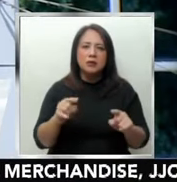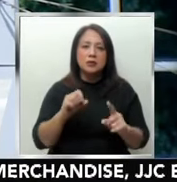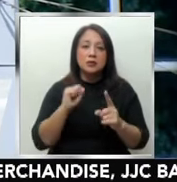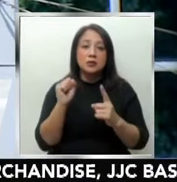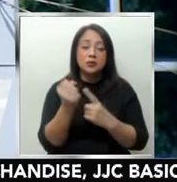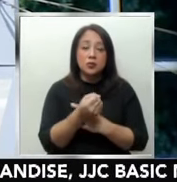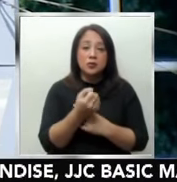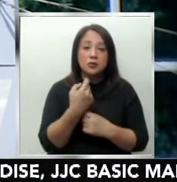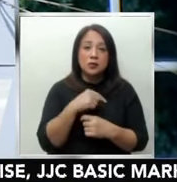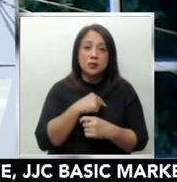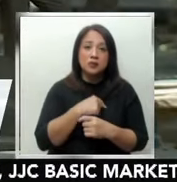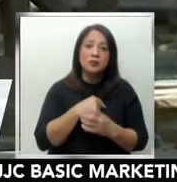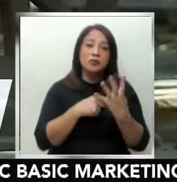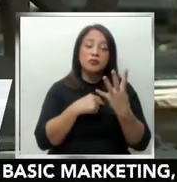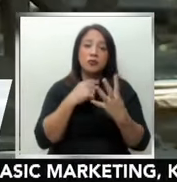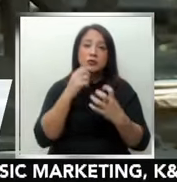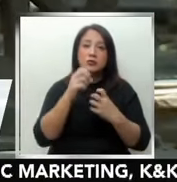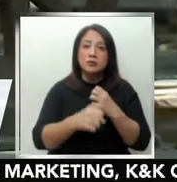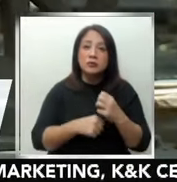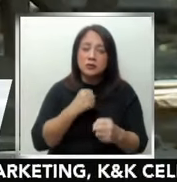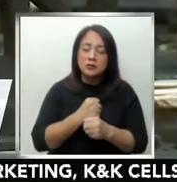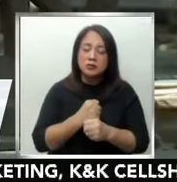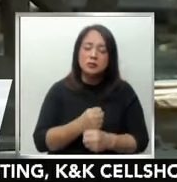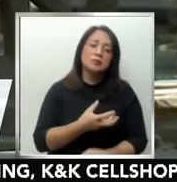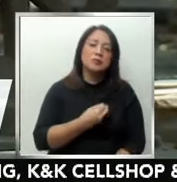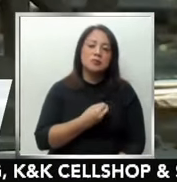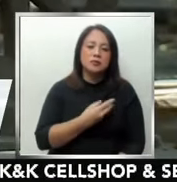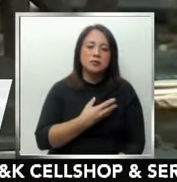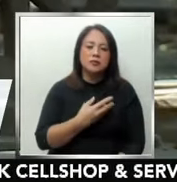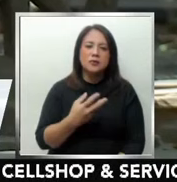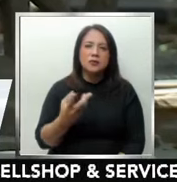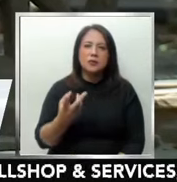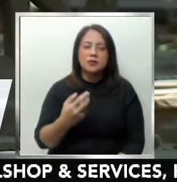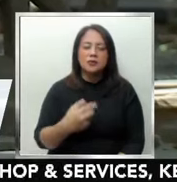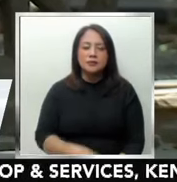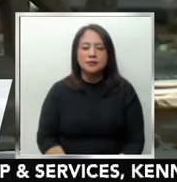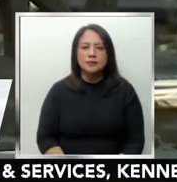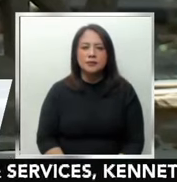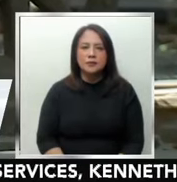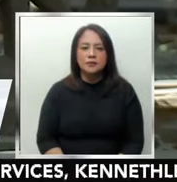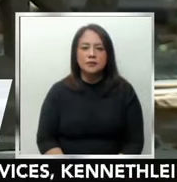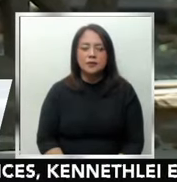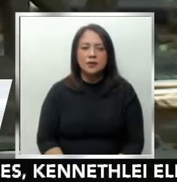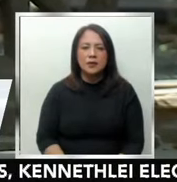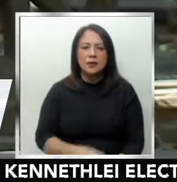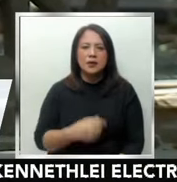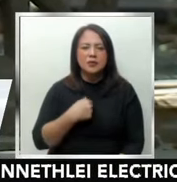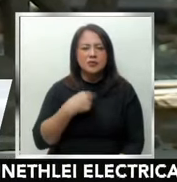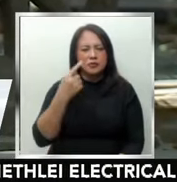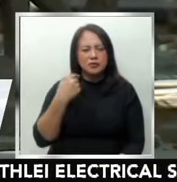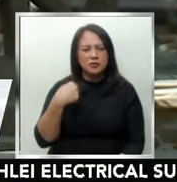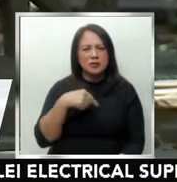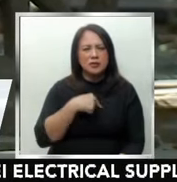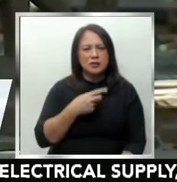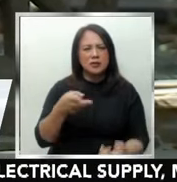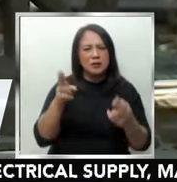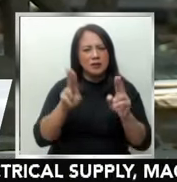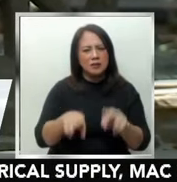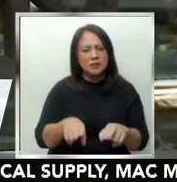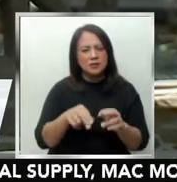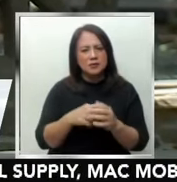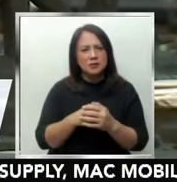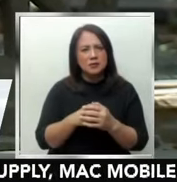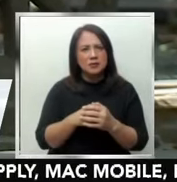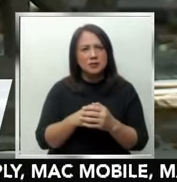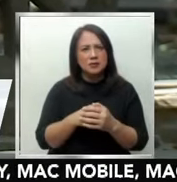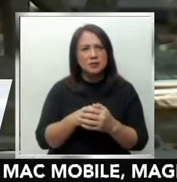apat na taon nand yung takot lalaban po kami magkakaso po kami Bakit ho kasi po sa mga nangyari po Sain nahirapan din